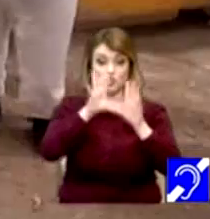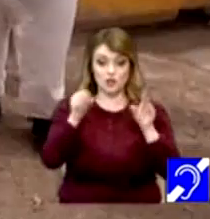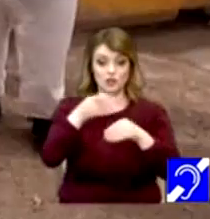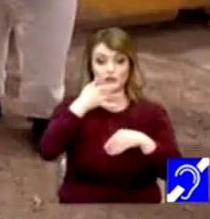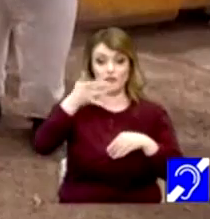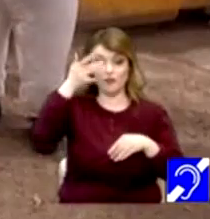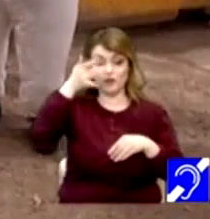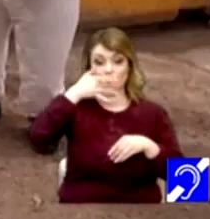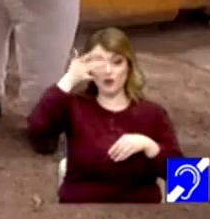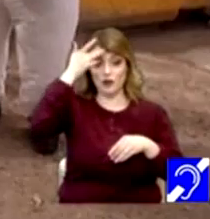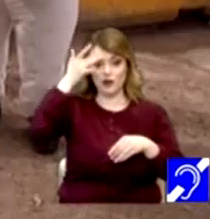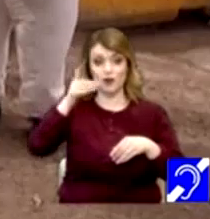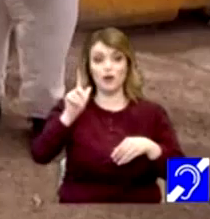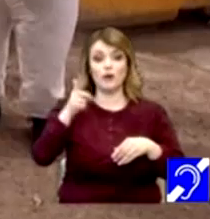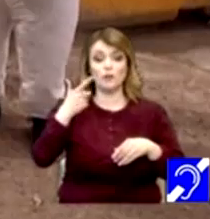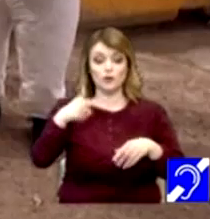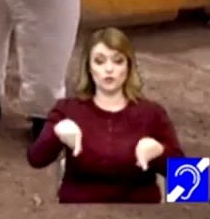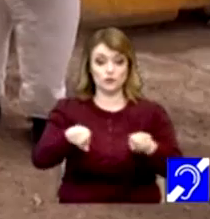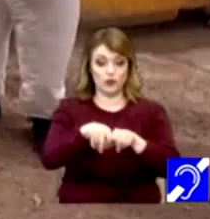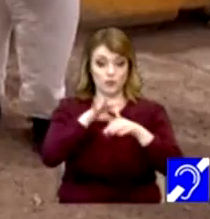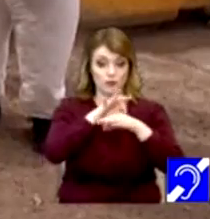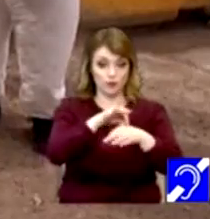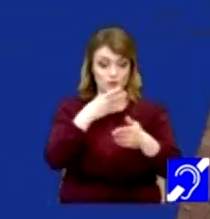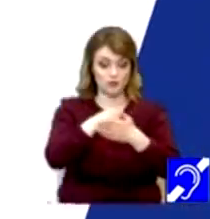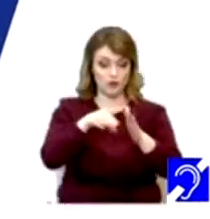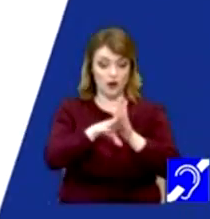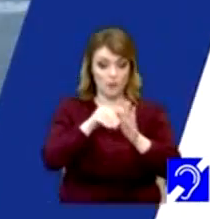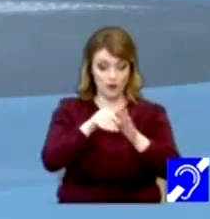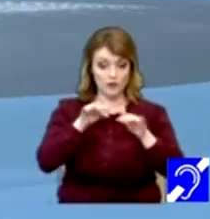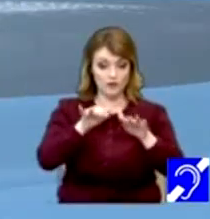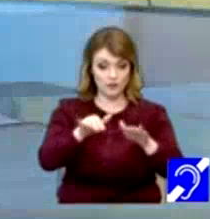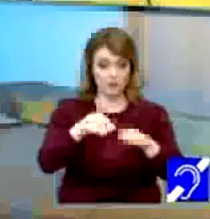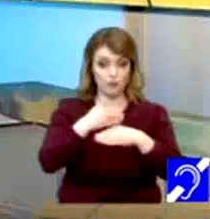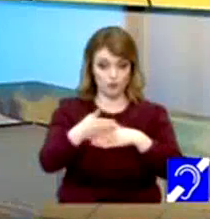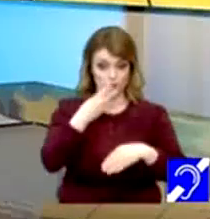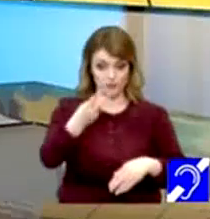din Sicriu? Aflați peste câteva momente în telejurnal.